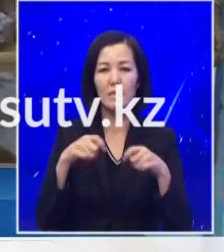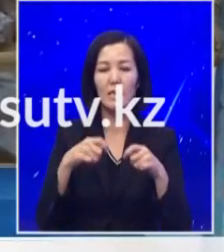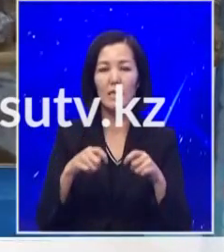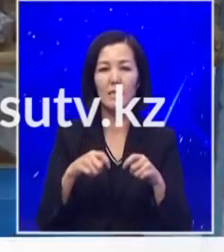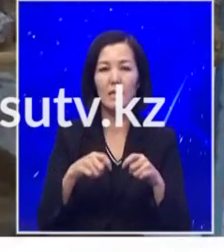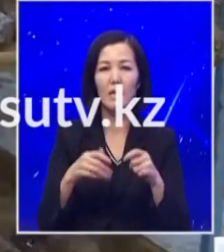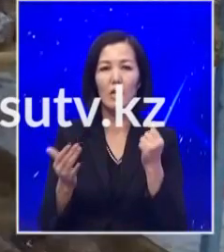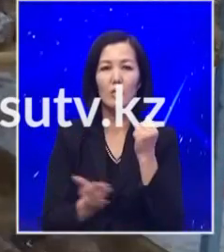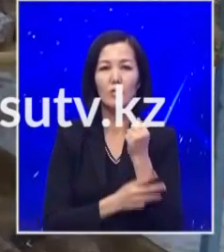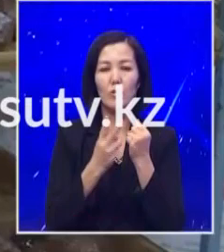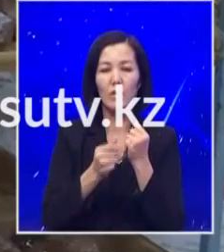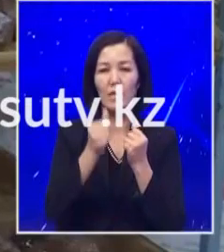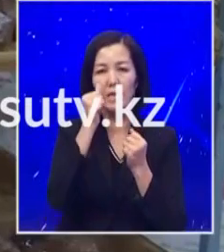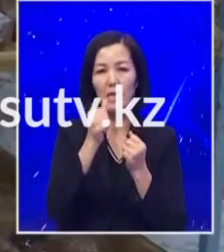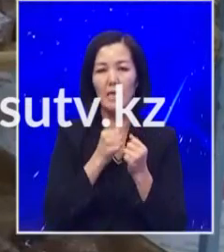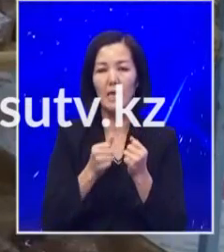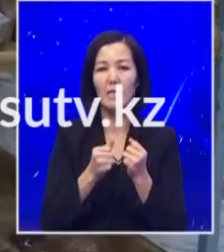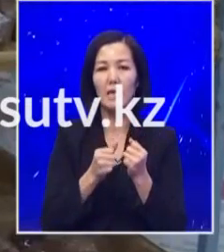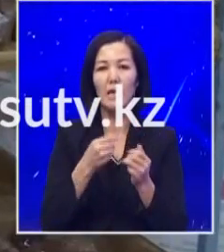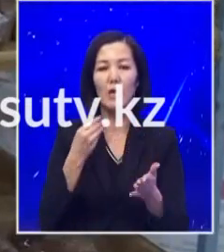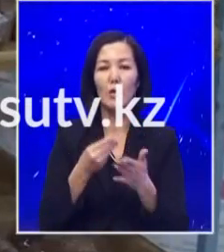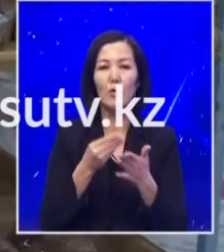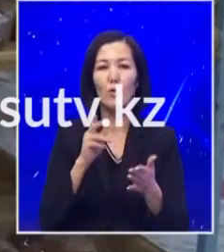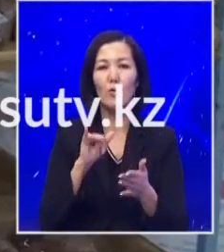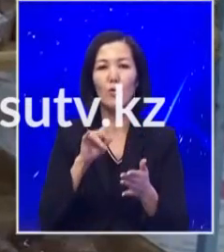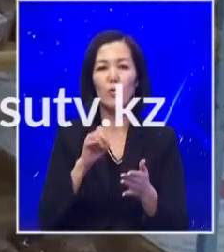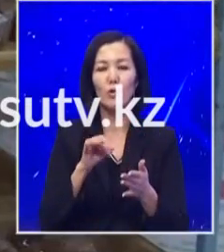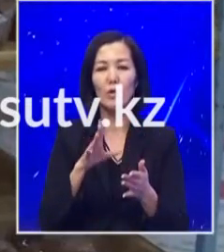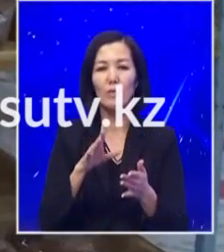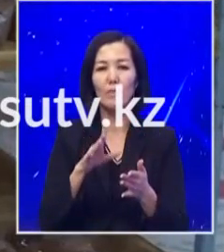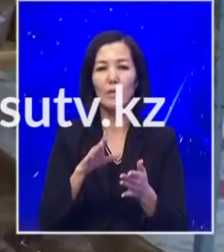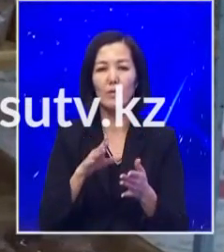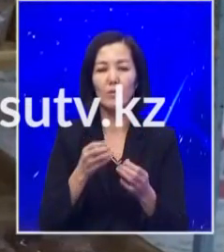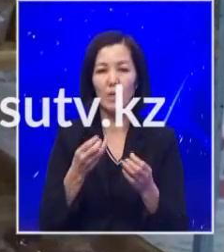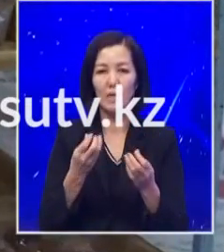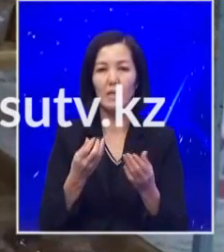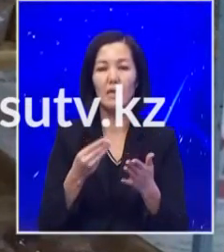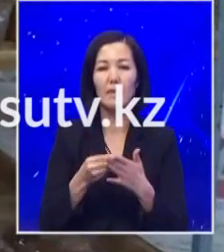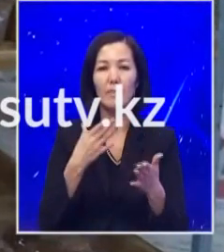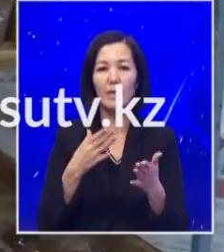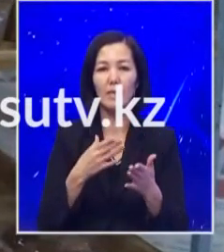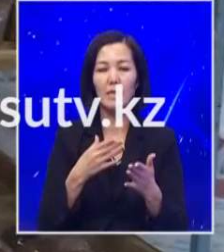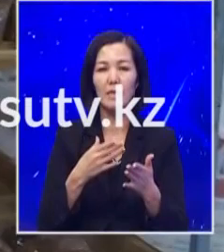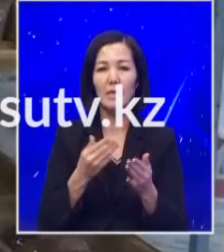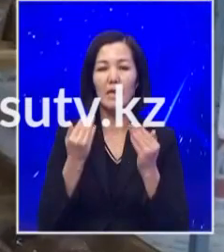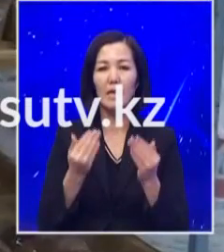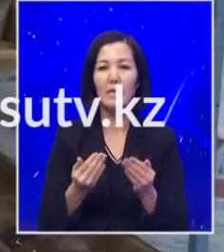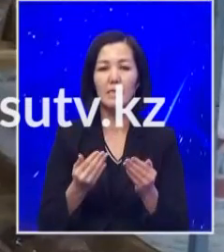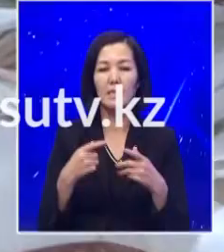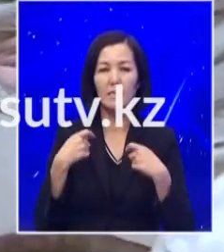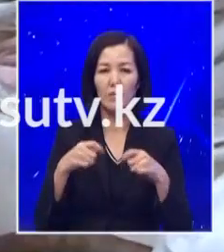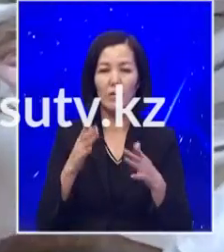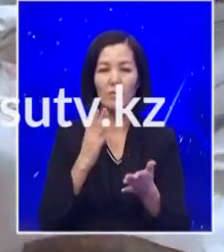соңғы 2 айдан ұнның бағасы қымбаттауына байланысты нан құны да көтерілді. Яғни 100 теңгеден қазір саудаланып